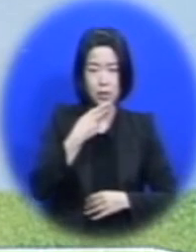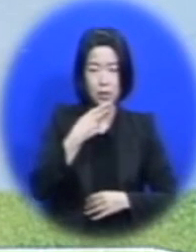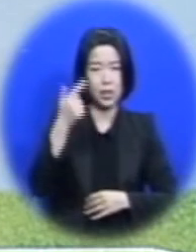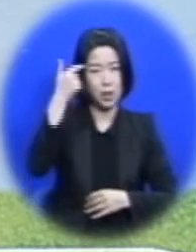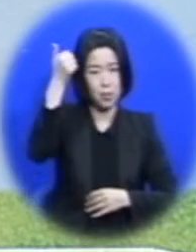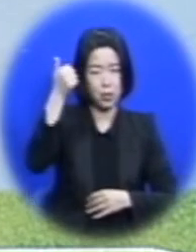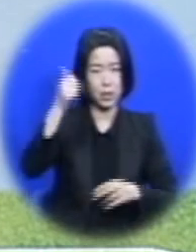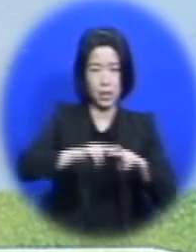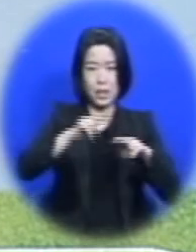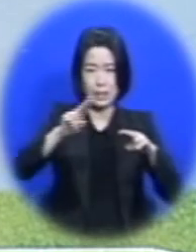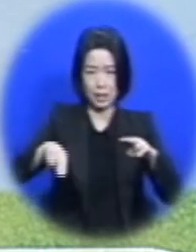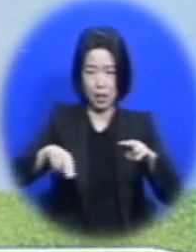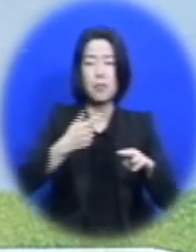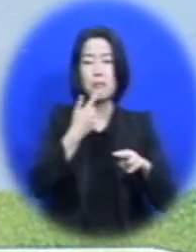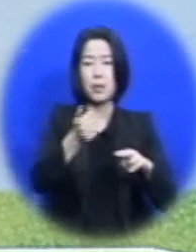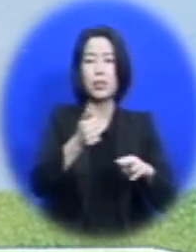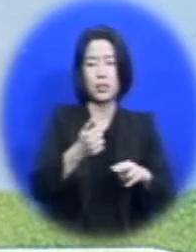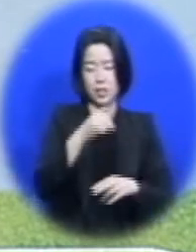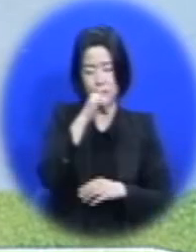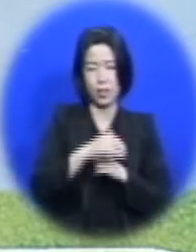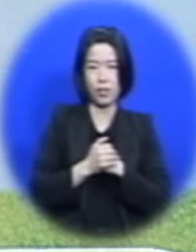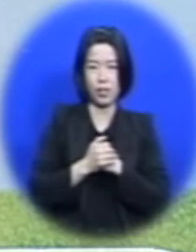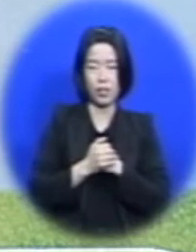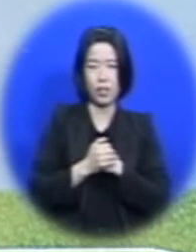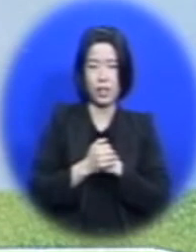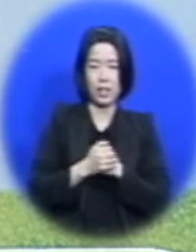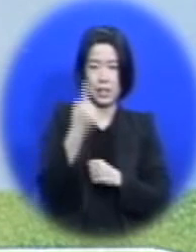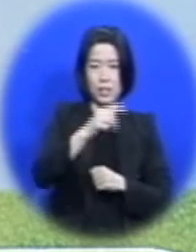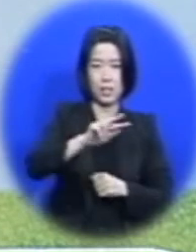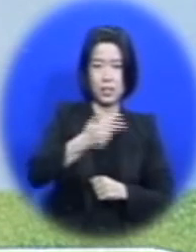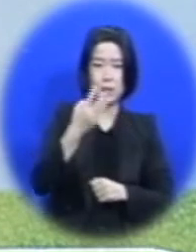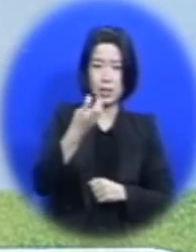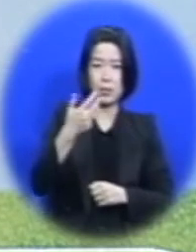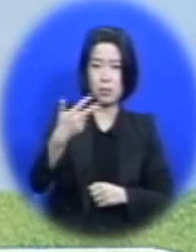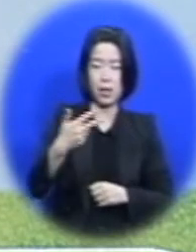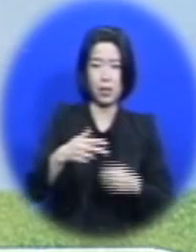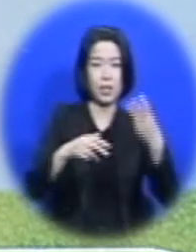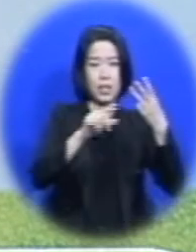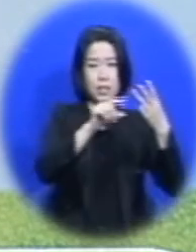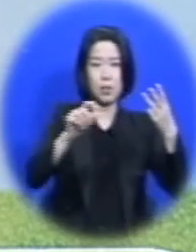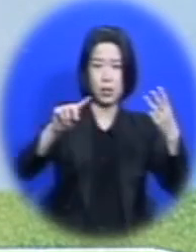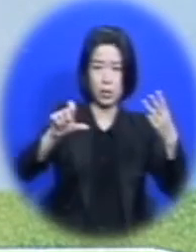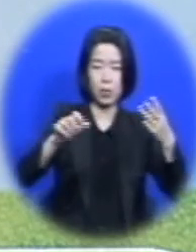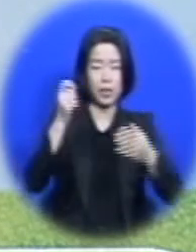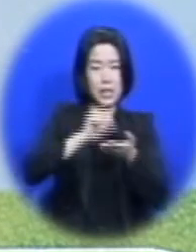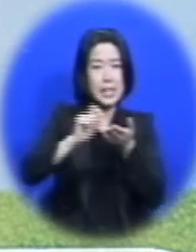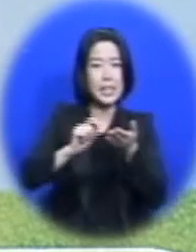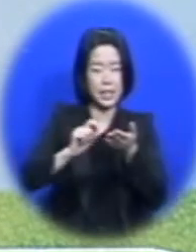목사직을 그만둘 뻔 했었어요 1738 년 3월 15일자 일기입니다